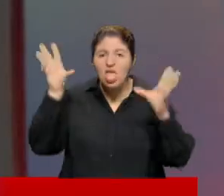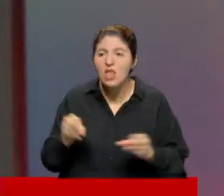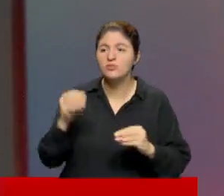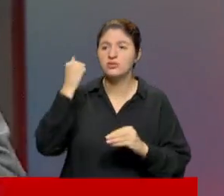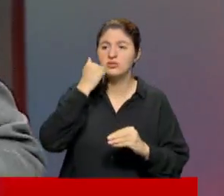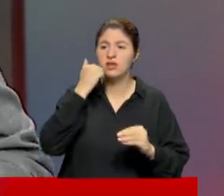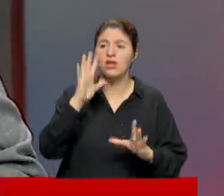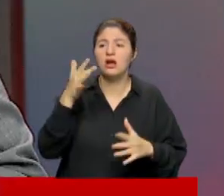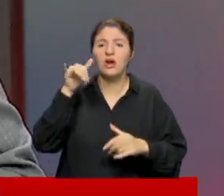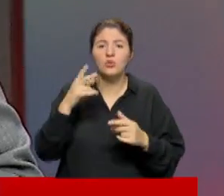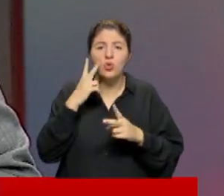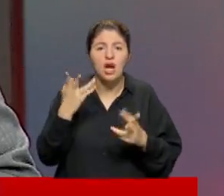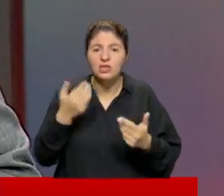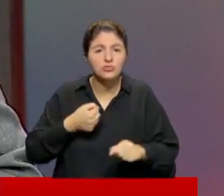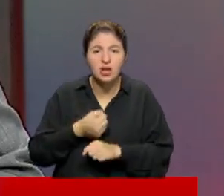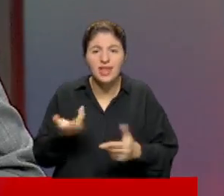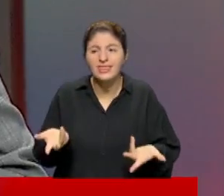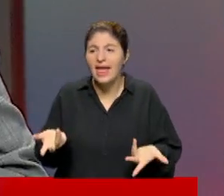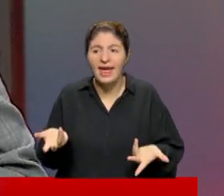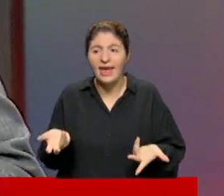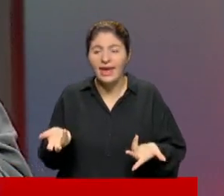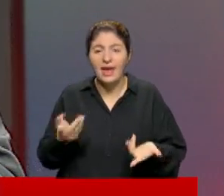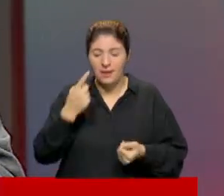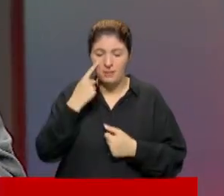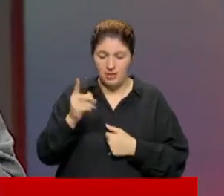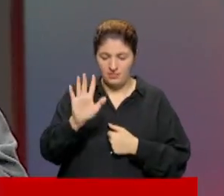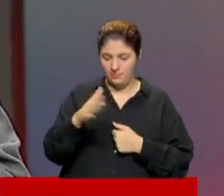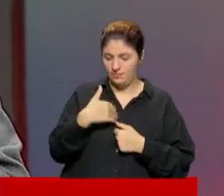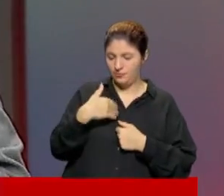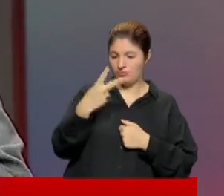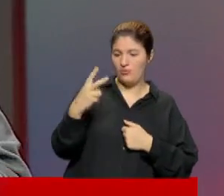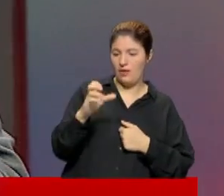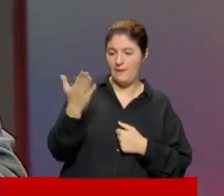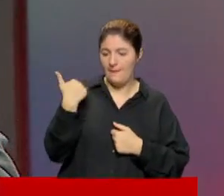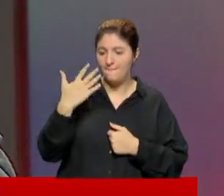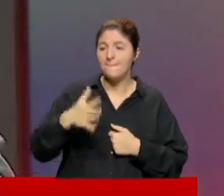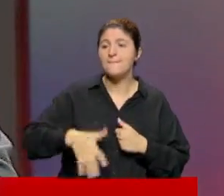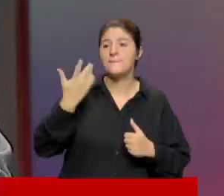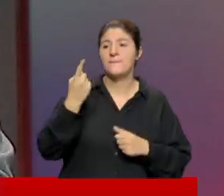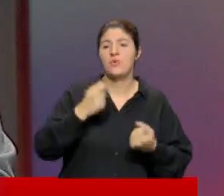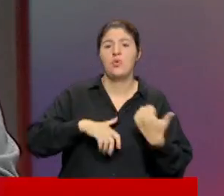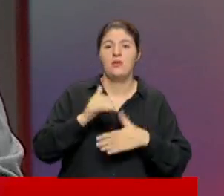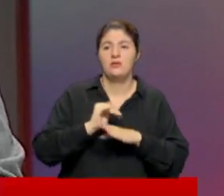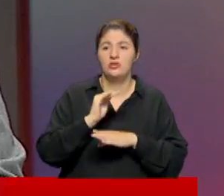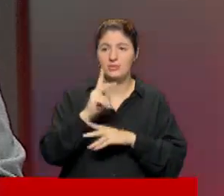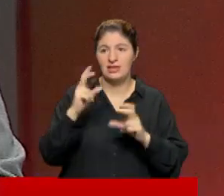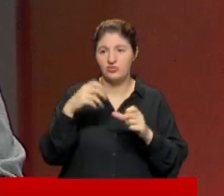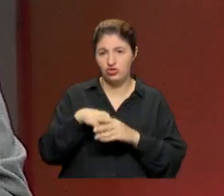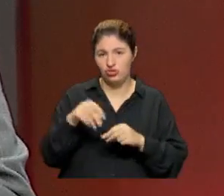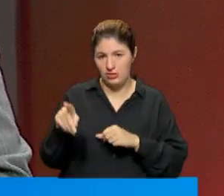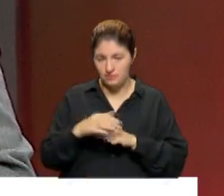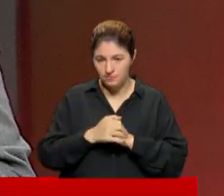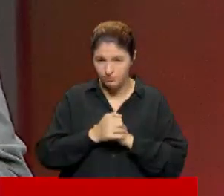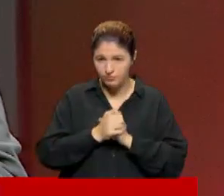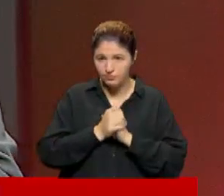yalan hangi hak ve özgürlükler mücadelesi bakın Biz 2 ay evvel istenmeyen bir Hadise yaşadık Bir